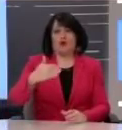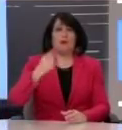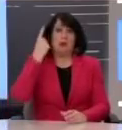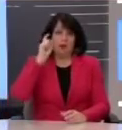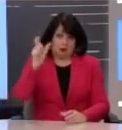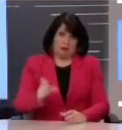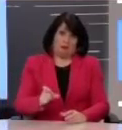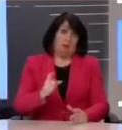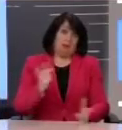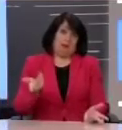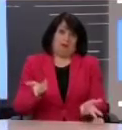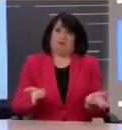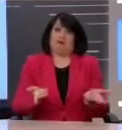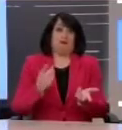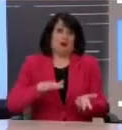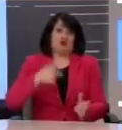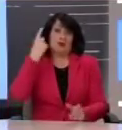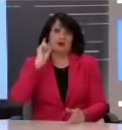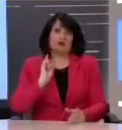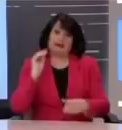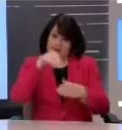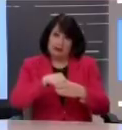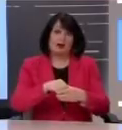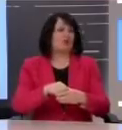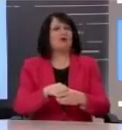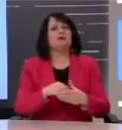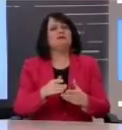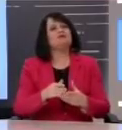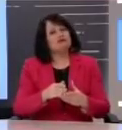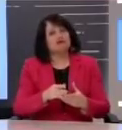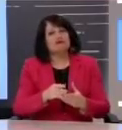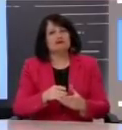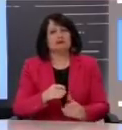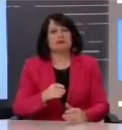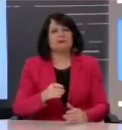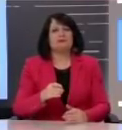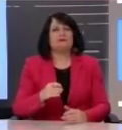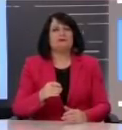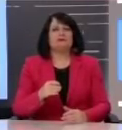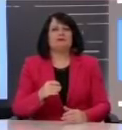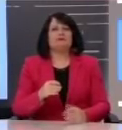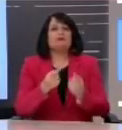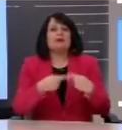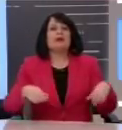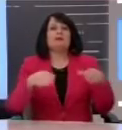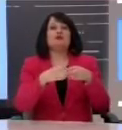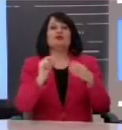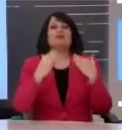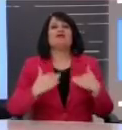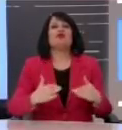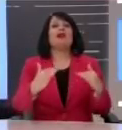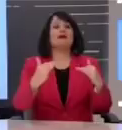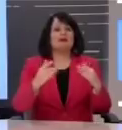το γνωρίζετε εσείς. Όσοι συμμετέχουν όμως στις επιτροπές της Βουλής, στην